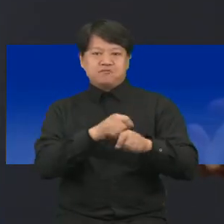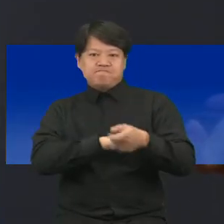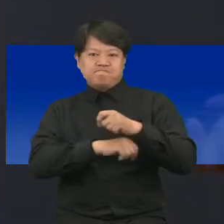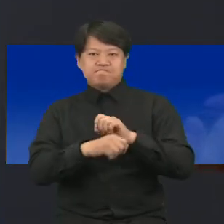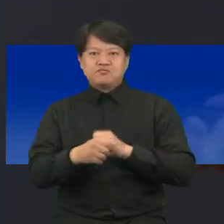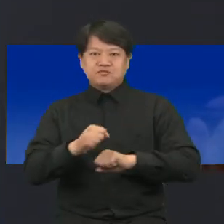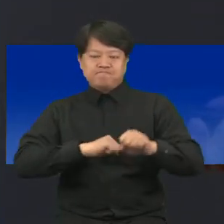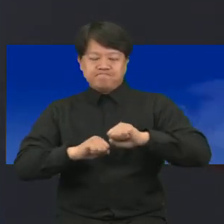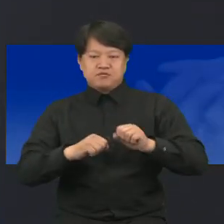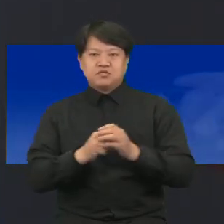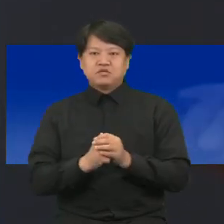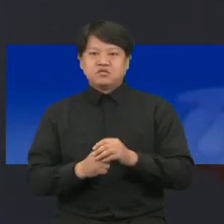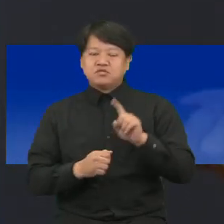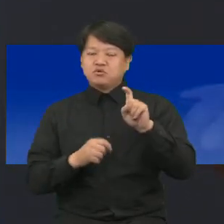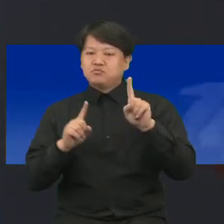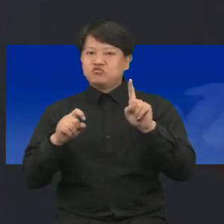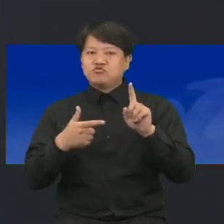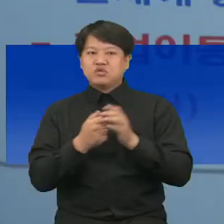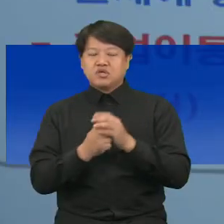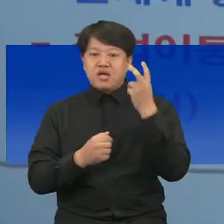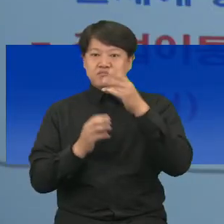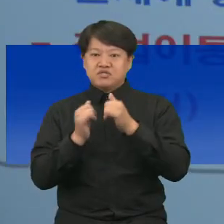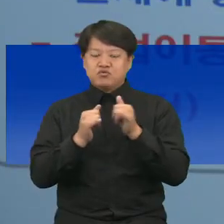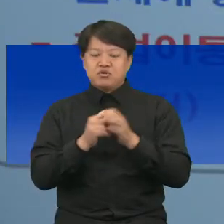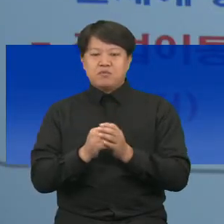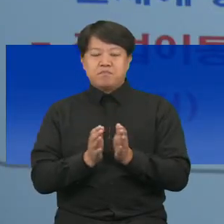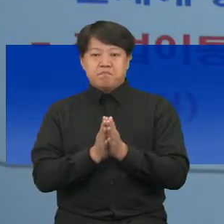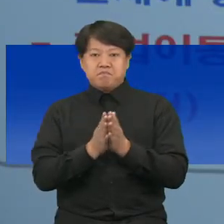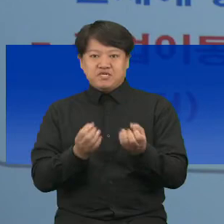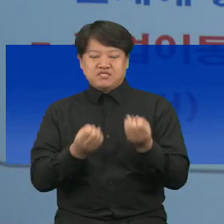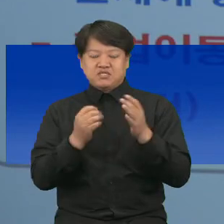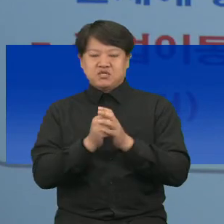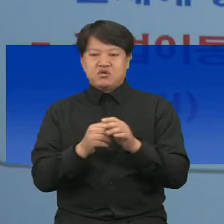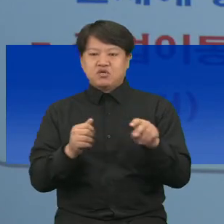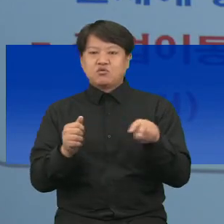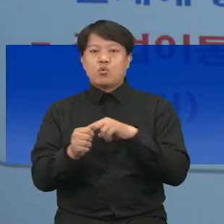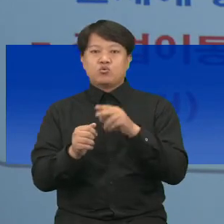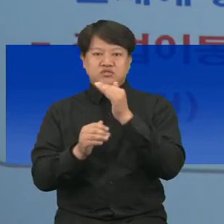대응합니다. 이를 위해 지난 16일 산불감시원 발대식과 직무교육을 실시했습니다.